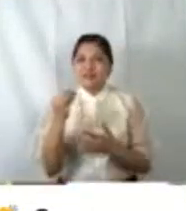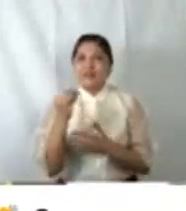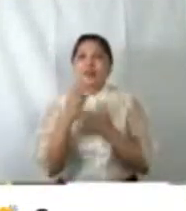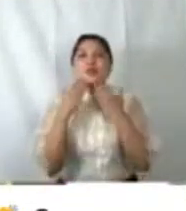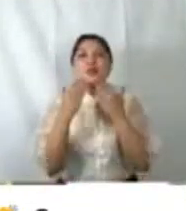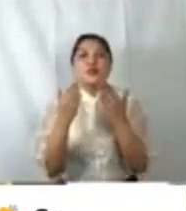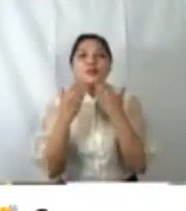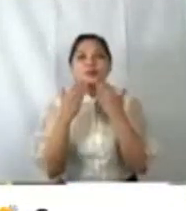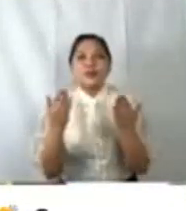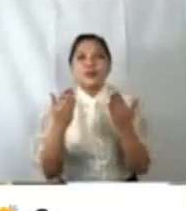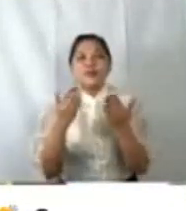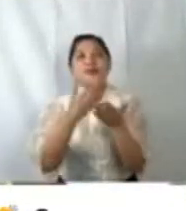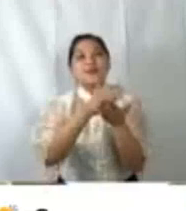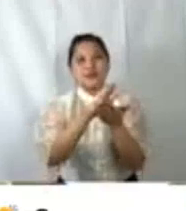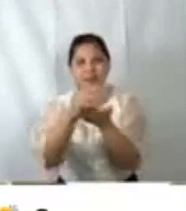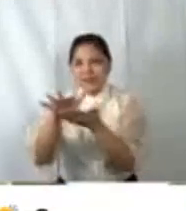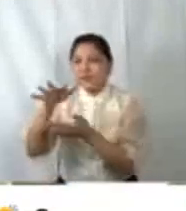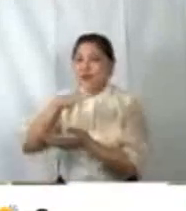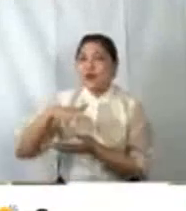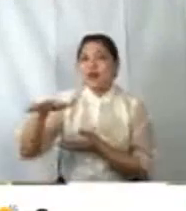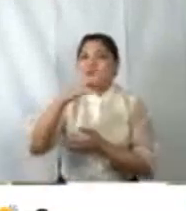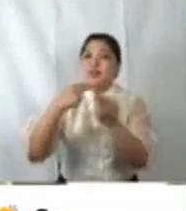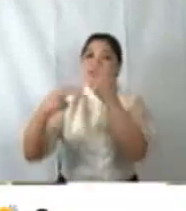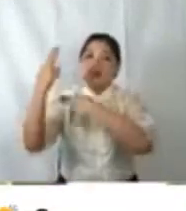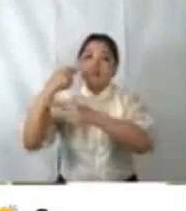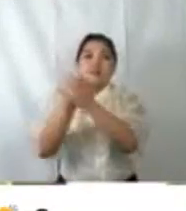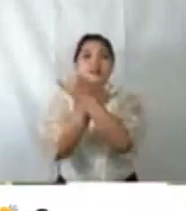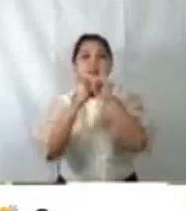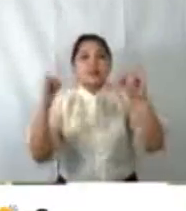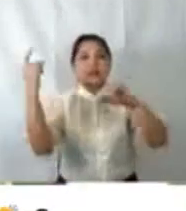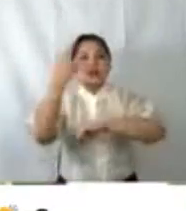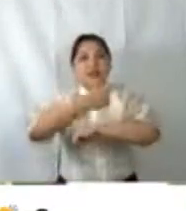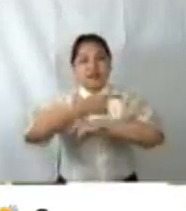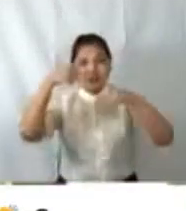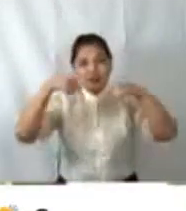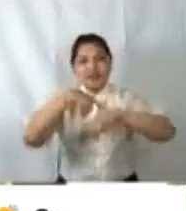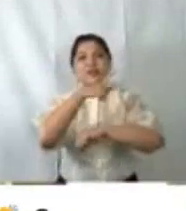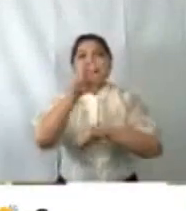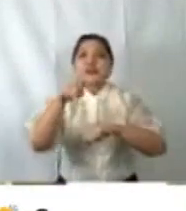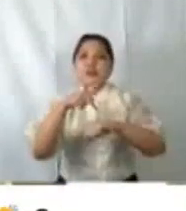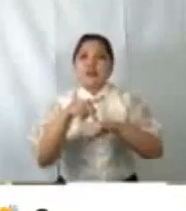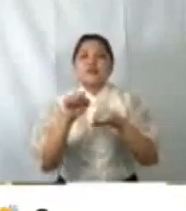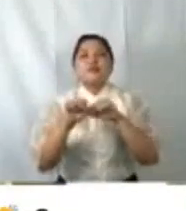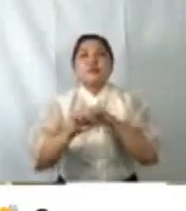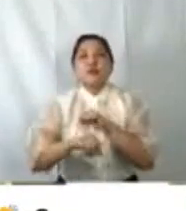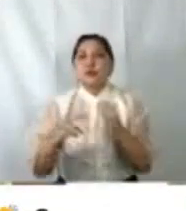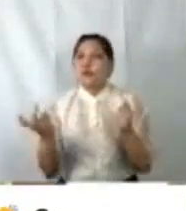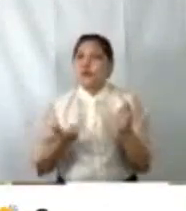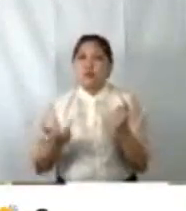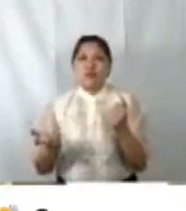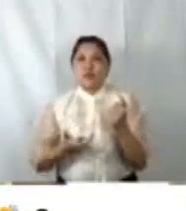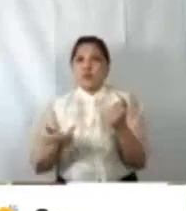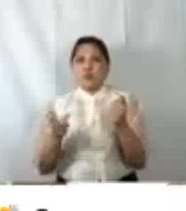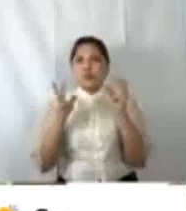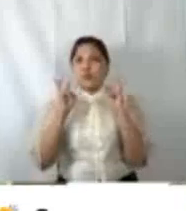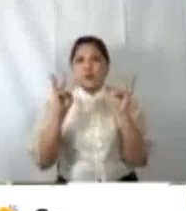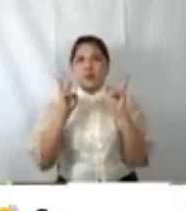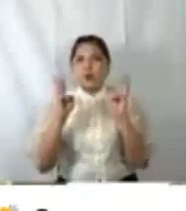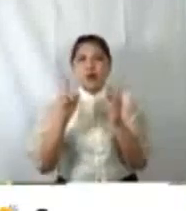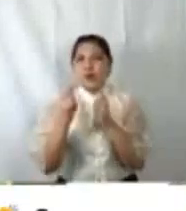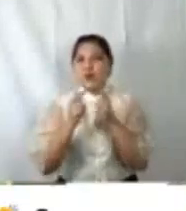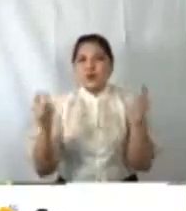thank you daw po for sharing to us the history of independence in the Philippines. So amazing, great